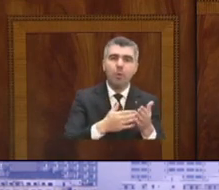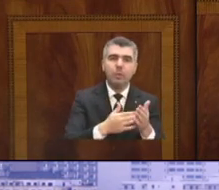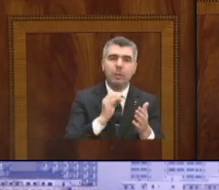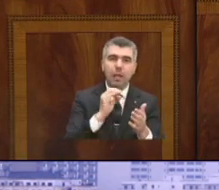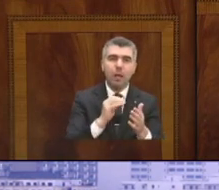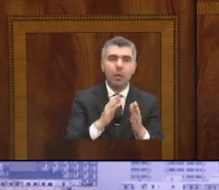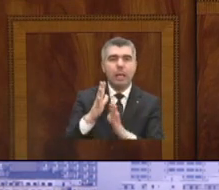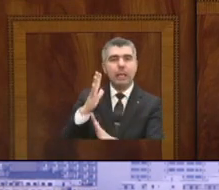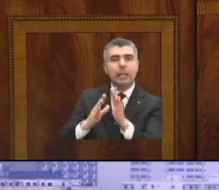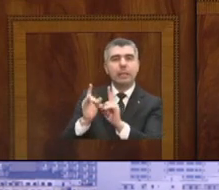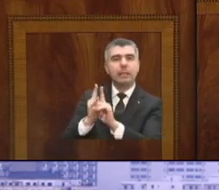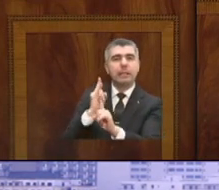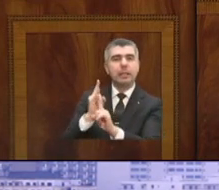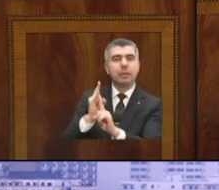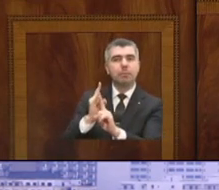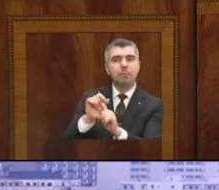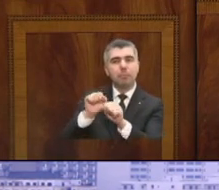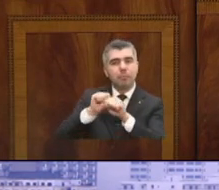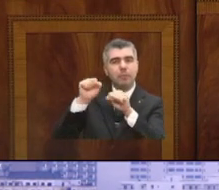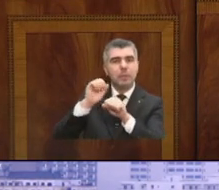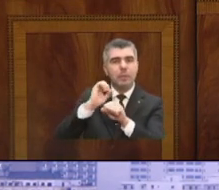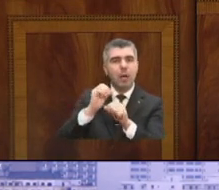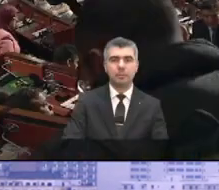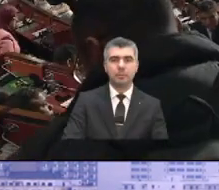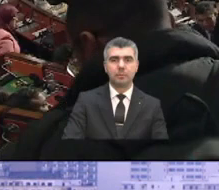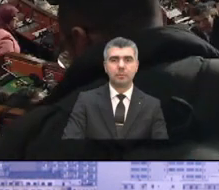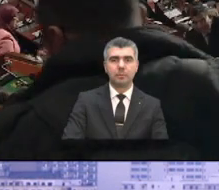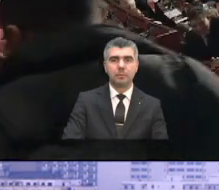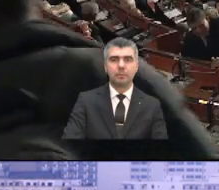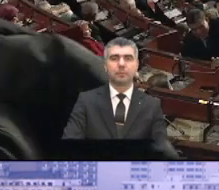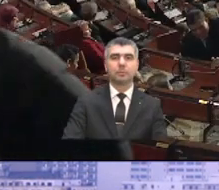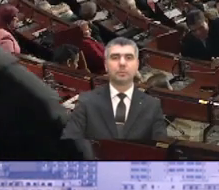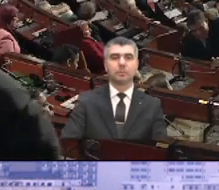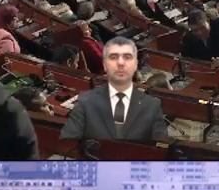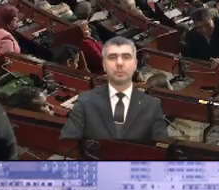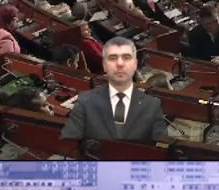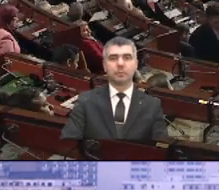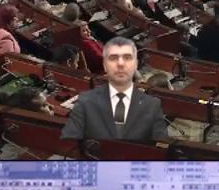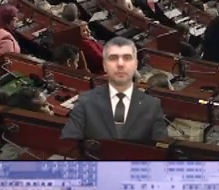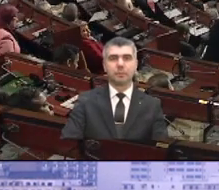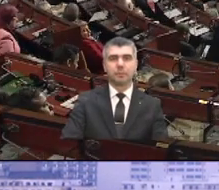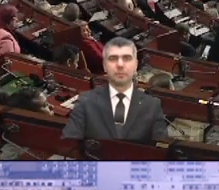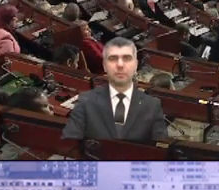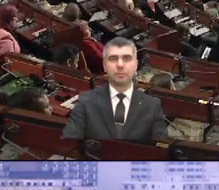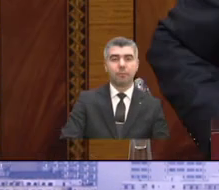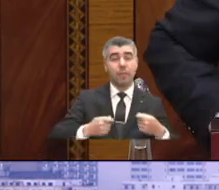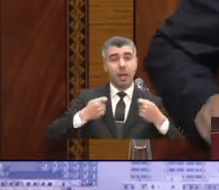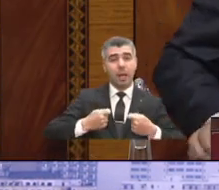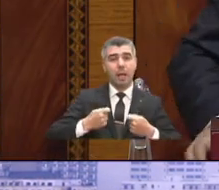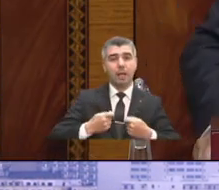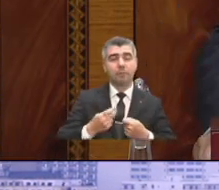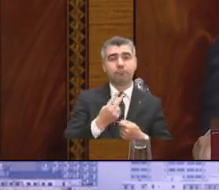التي يجب ان يتبنى مشروع قانون الماليه ديال 20 23 الفقر القدره